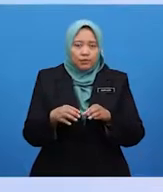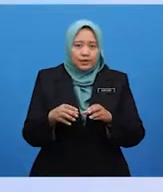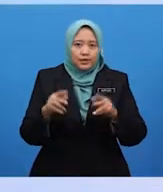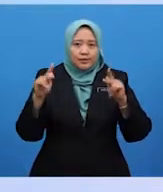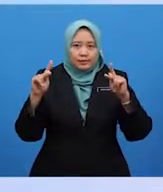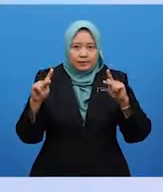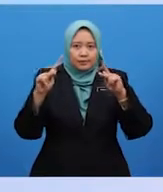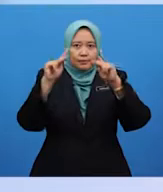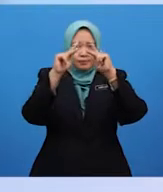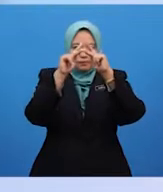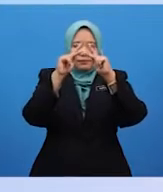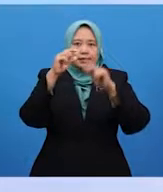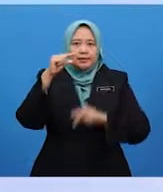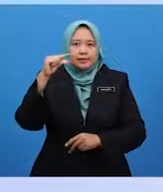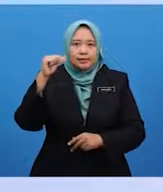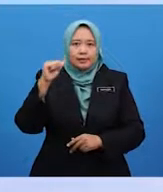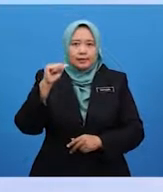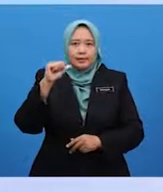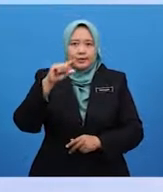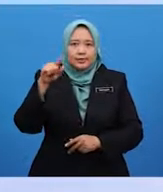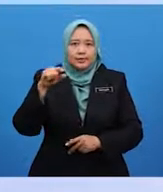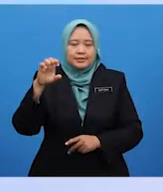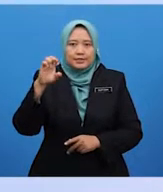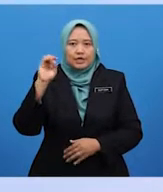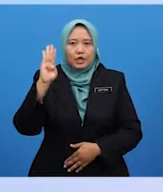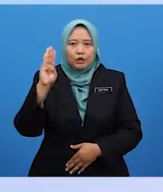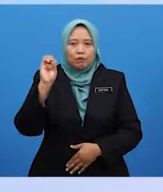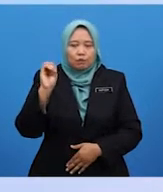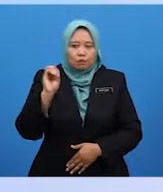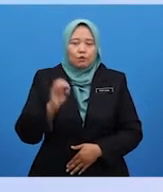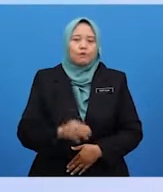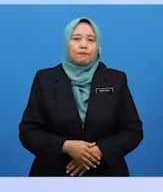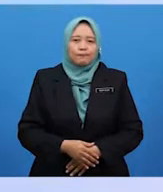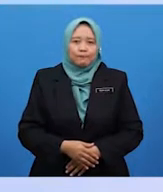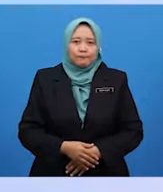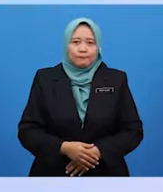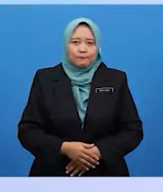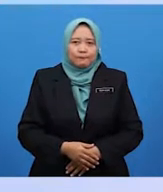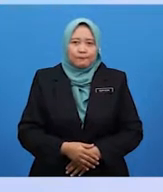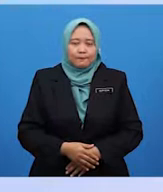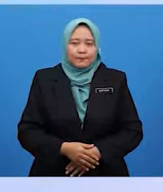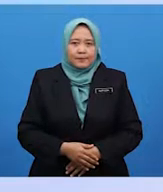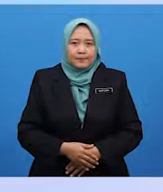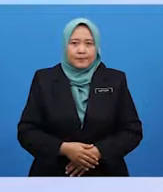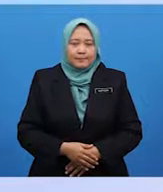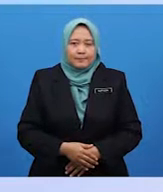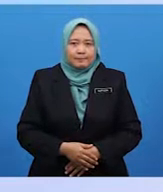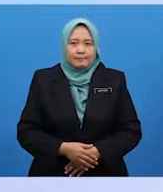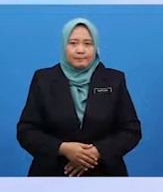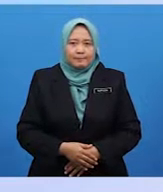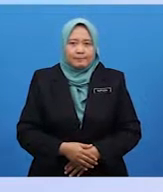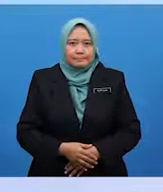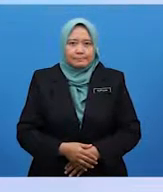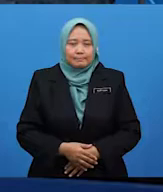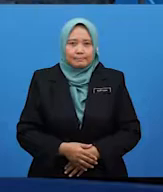taman. Ia dibina untuk kemudahan pengguna, keselesaan dan sebagai struktur sokongan estetik terhadap